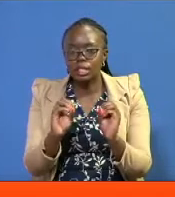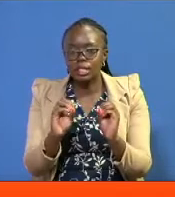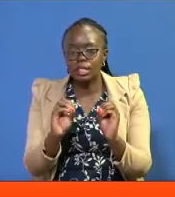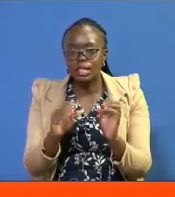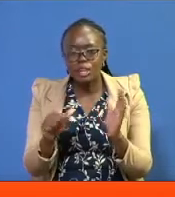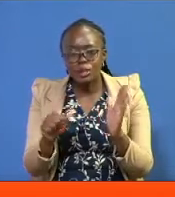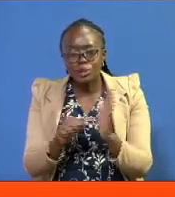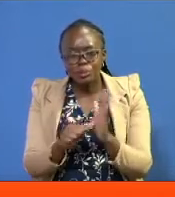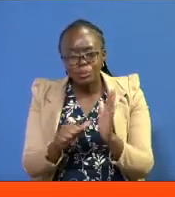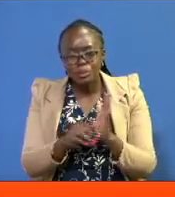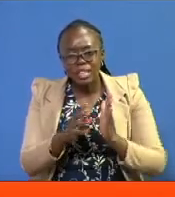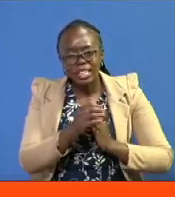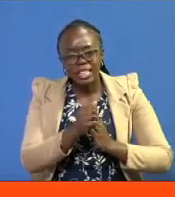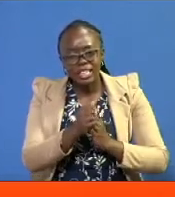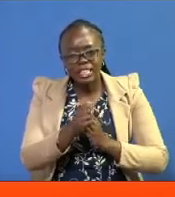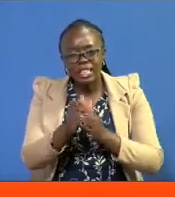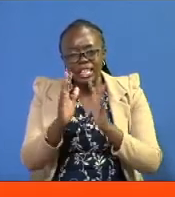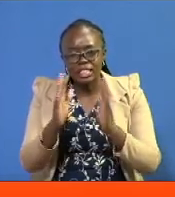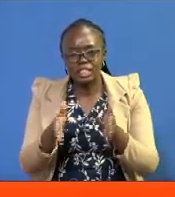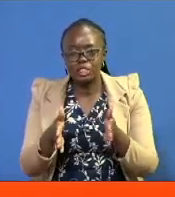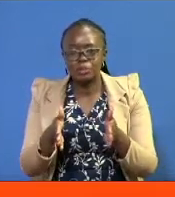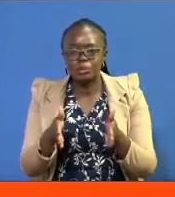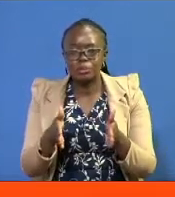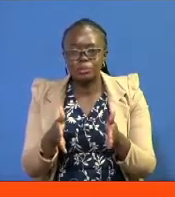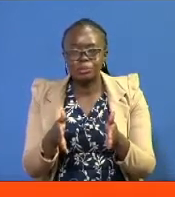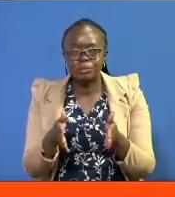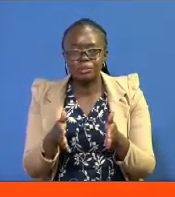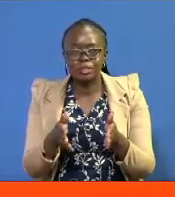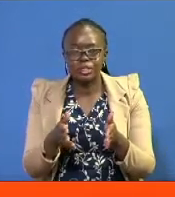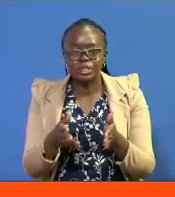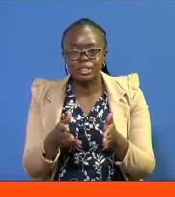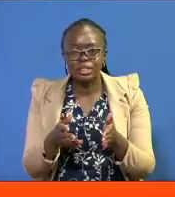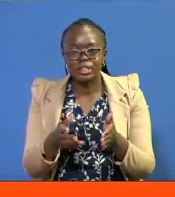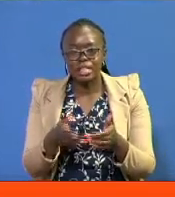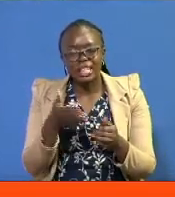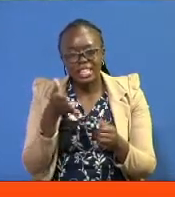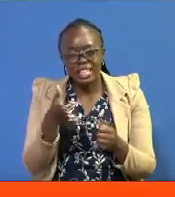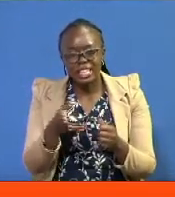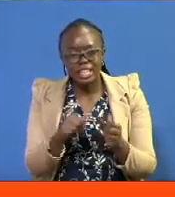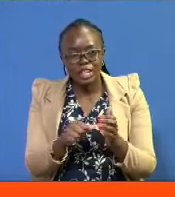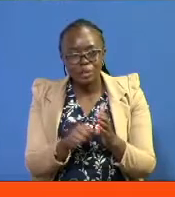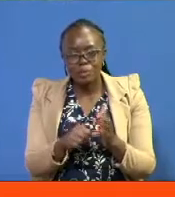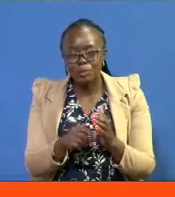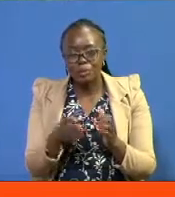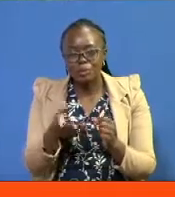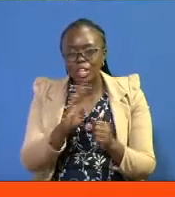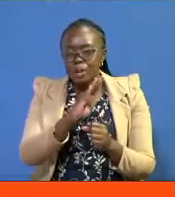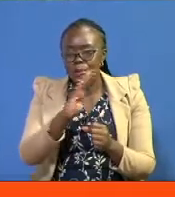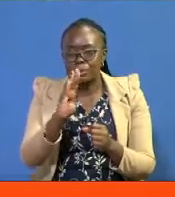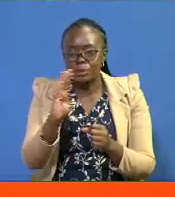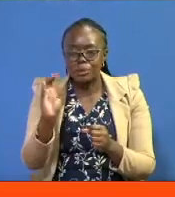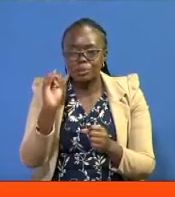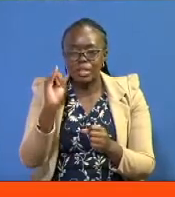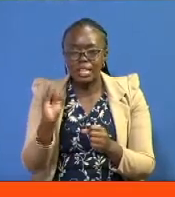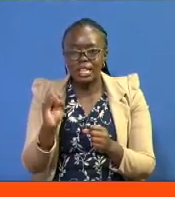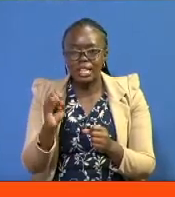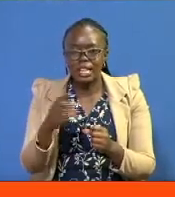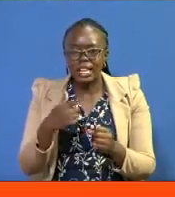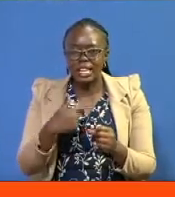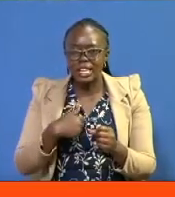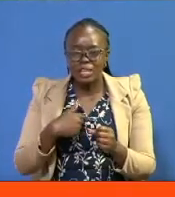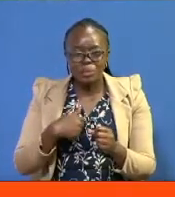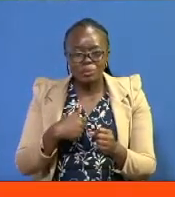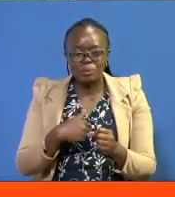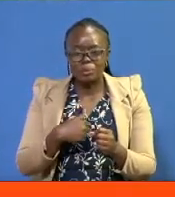shida ni uongozi. That's a problem. And that's what we need to sort out. Jinamizi la BBI. Mimi Aisha